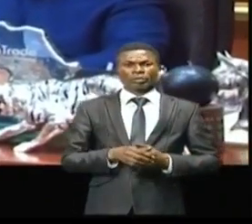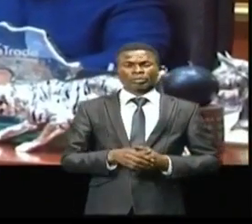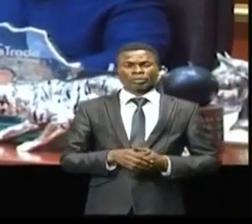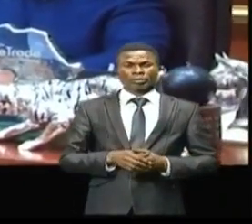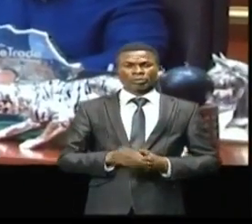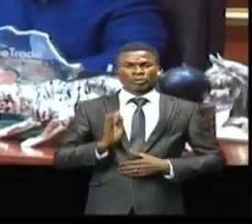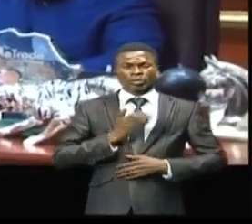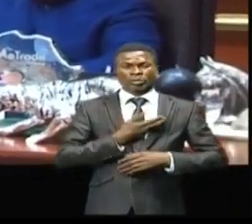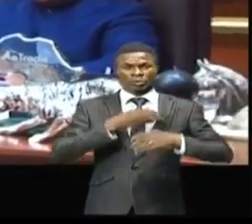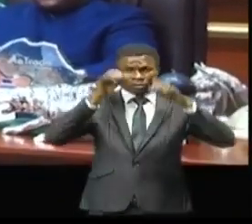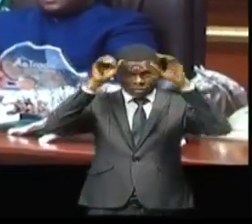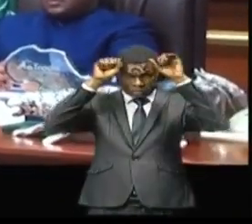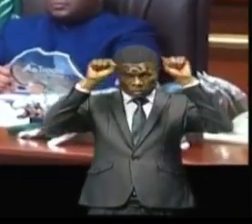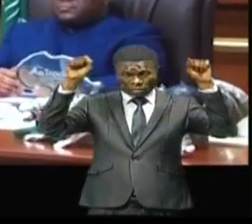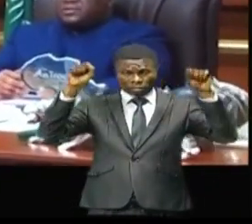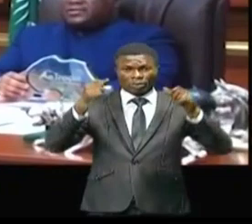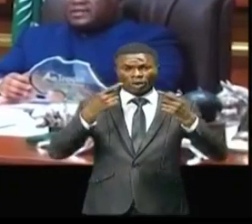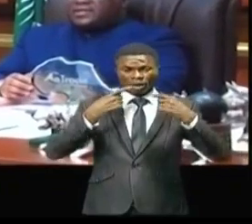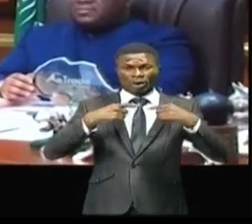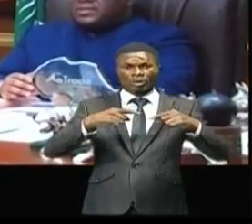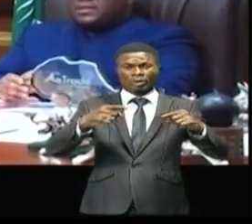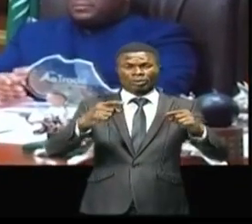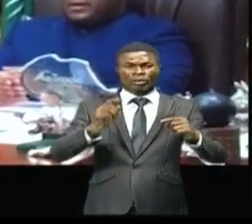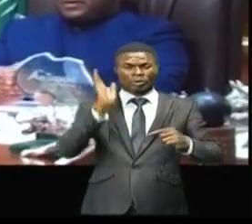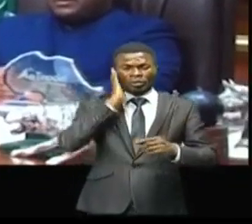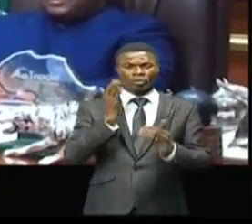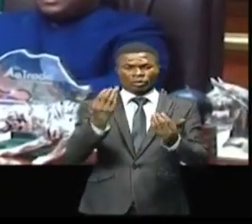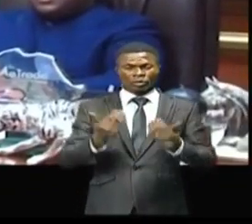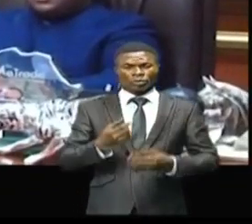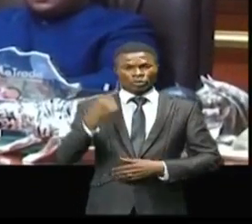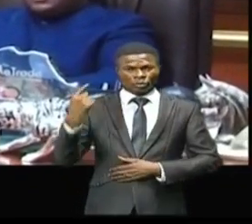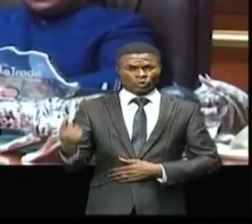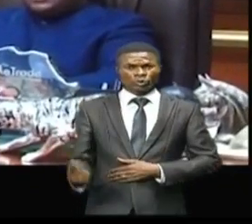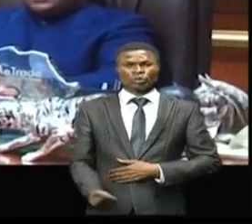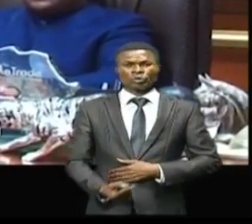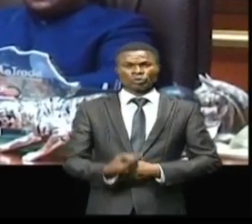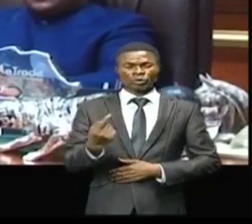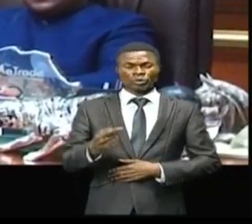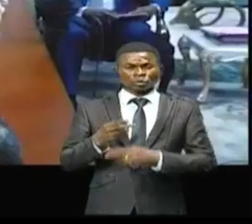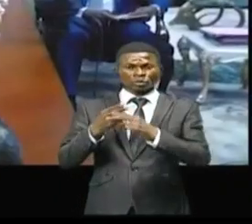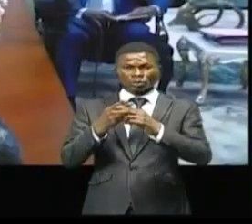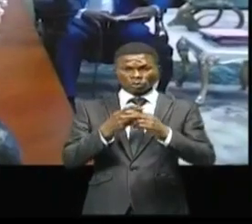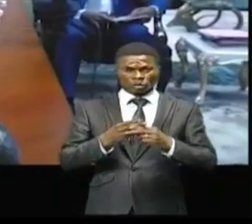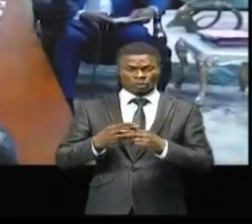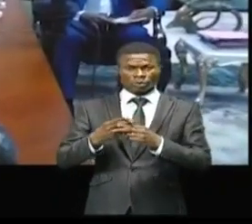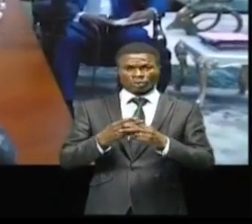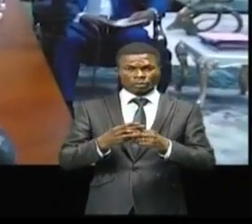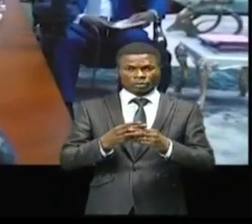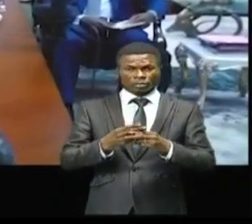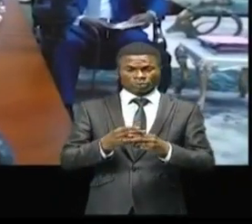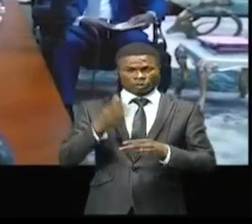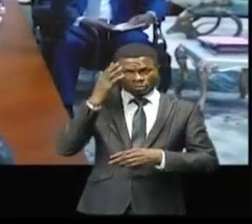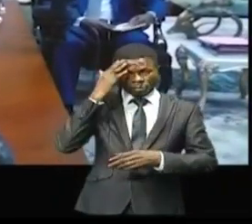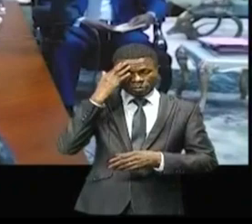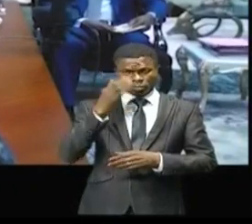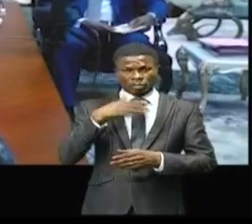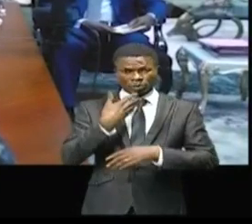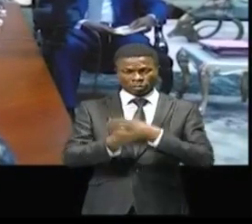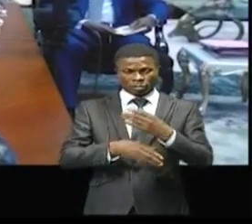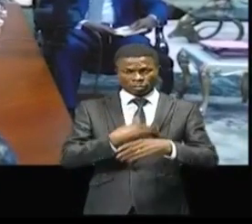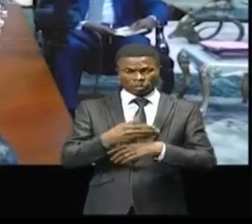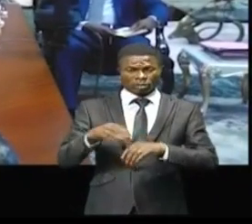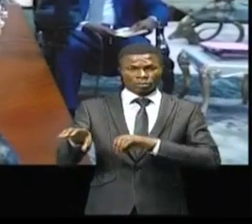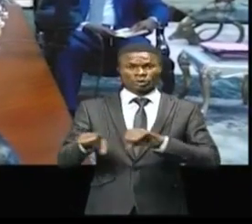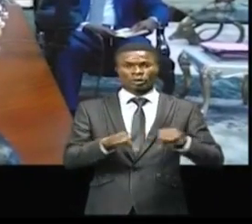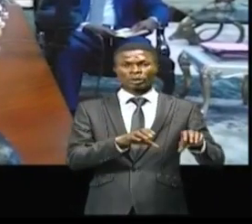le président de la République a rappelé sa volonté permanente d'éveiller et de s'assurer de la réalisation des